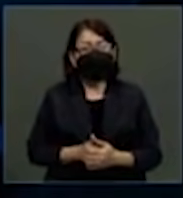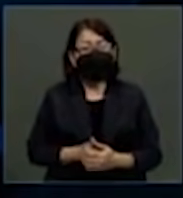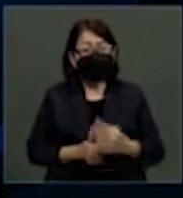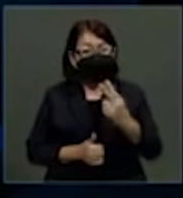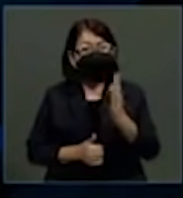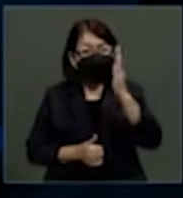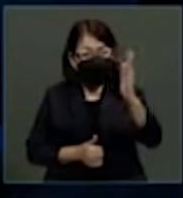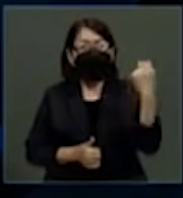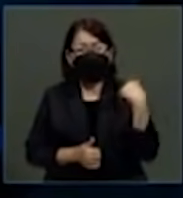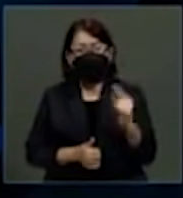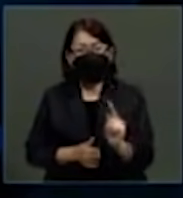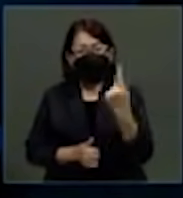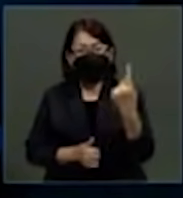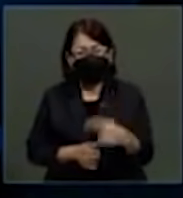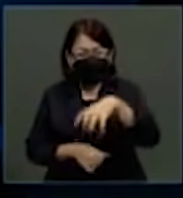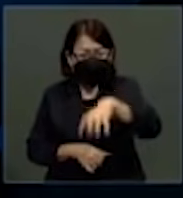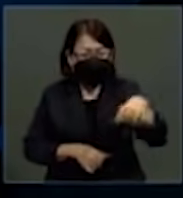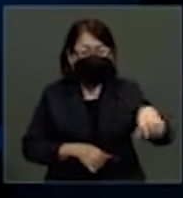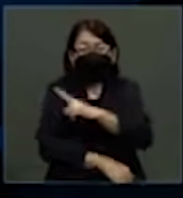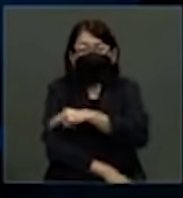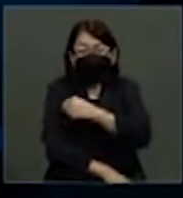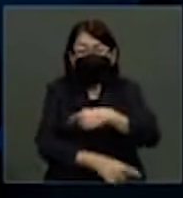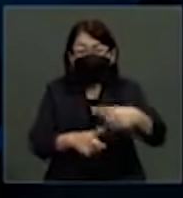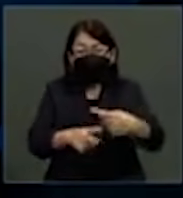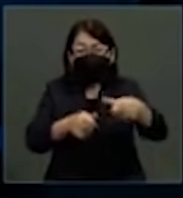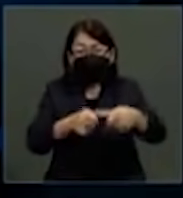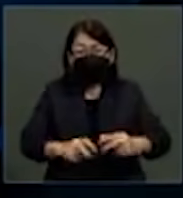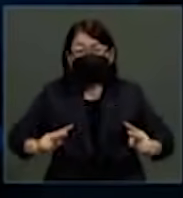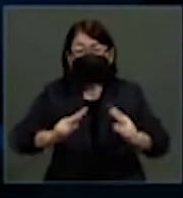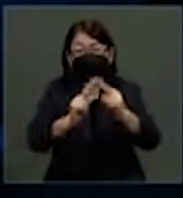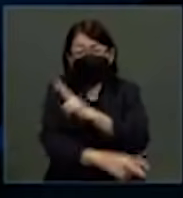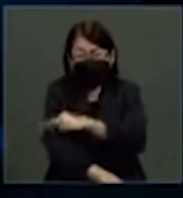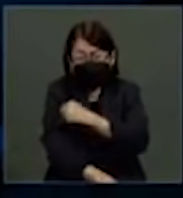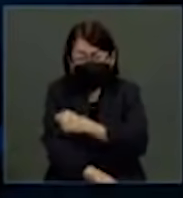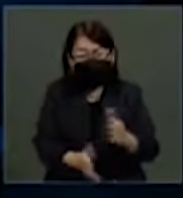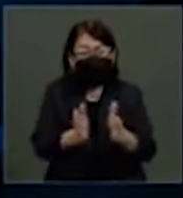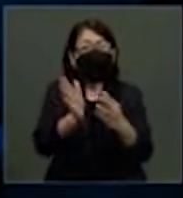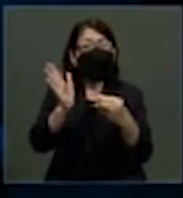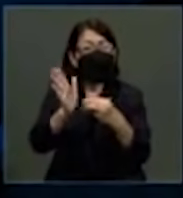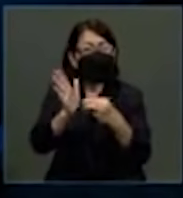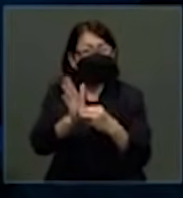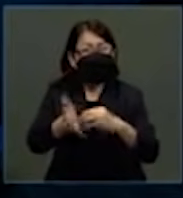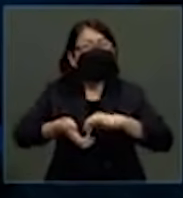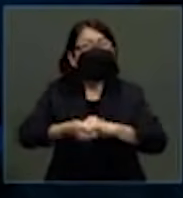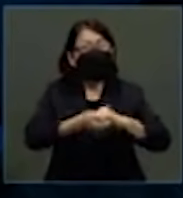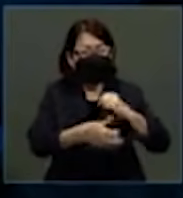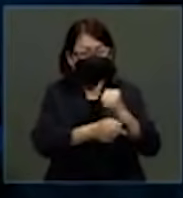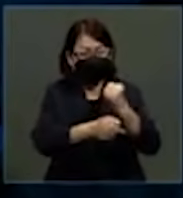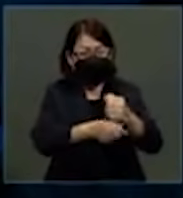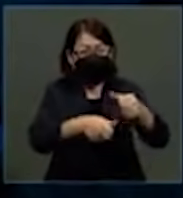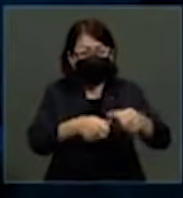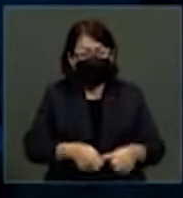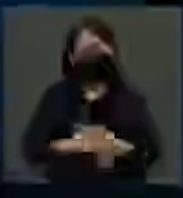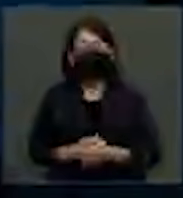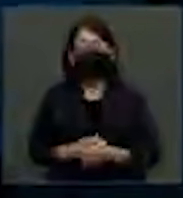เพื่อเพิ่มขีดความสามารถในการรักษาพยาบาลอันนี้ก็เป็นที่มาของที่เราจะได้เห็นภาพโรงพยาบาลสนามอีกหลายที่ที่เกิดขึ้นทั้งกระทรวงสาธารณสุข